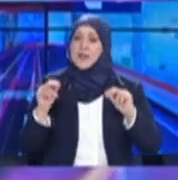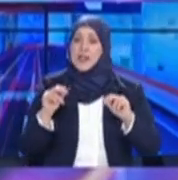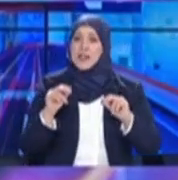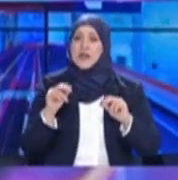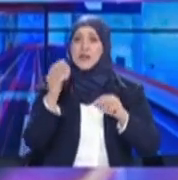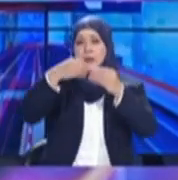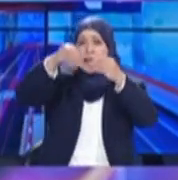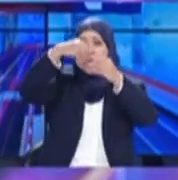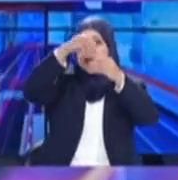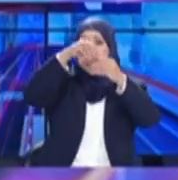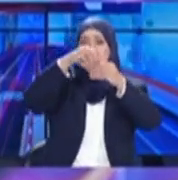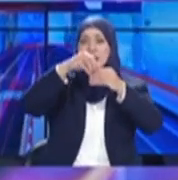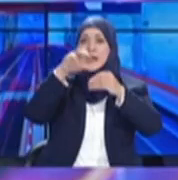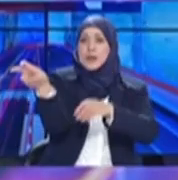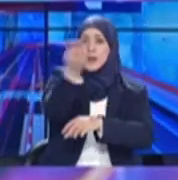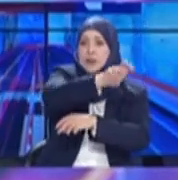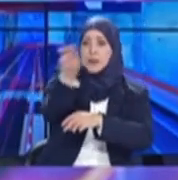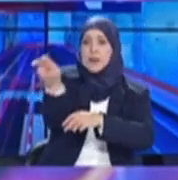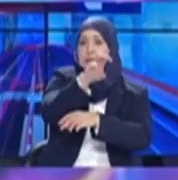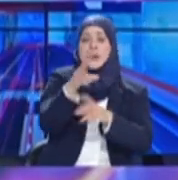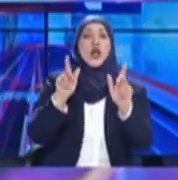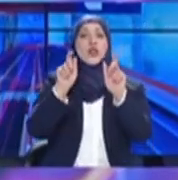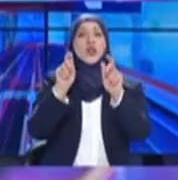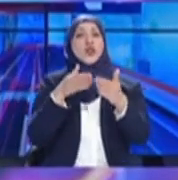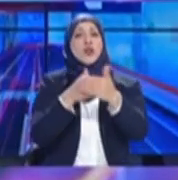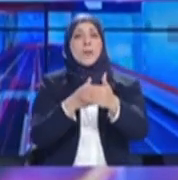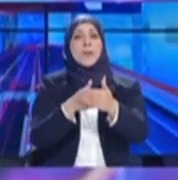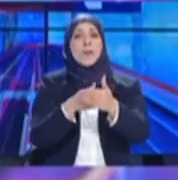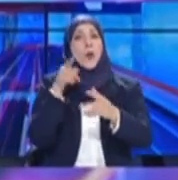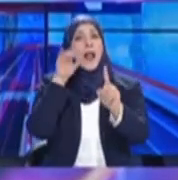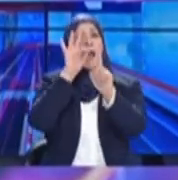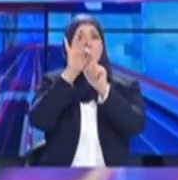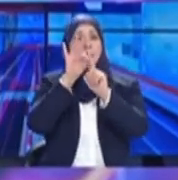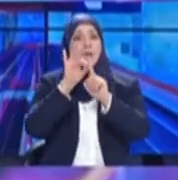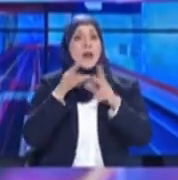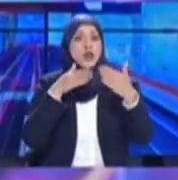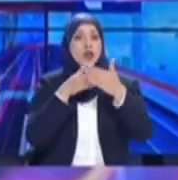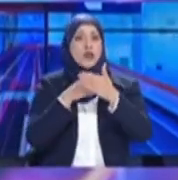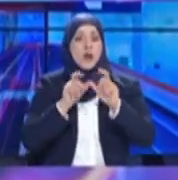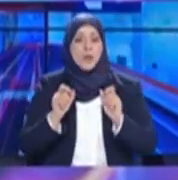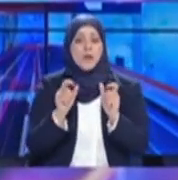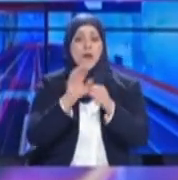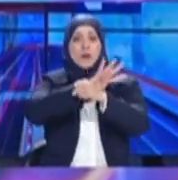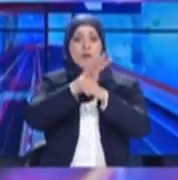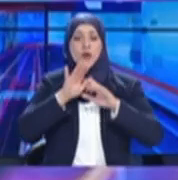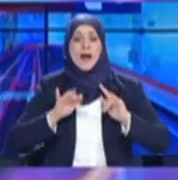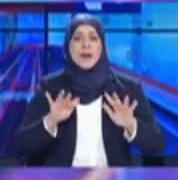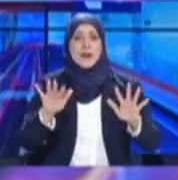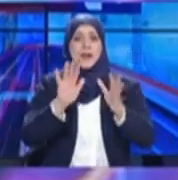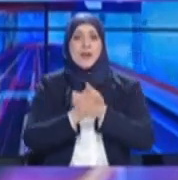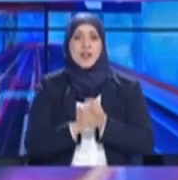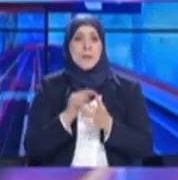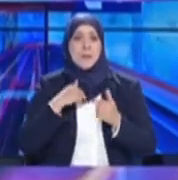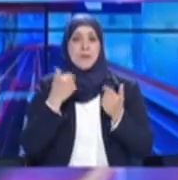يعني من مناطق الى اخرى ومنع تفشي فيروس كورونا جامعه مكرمه اميريه